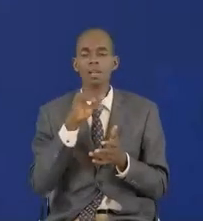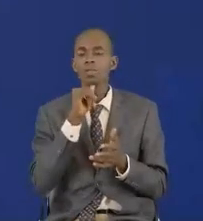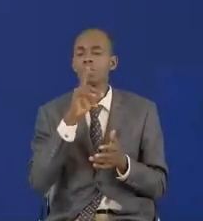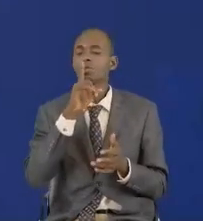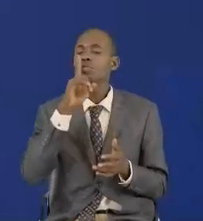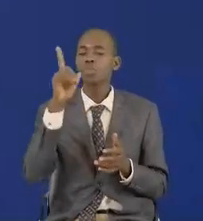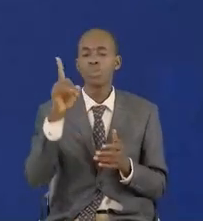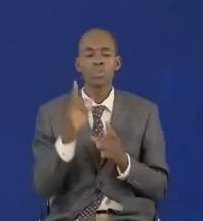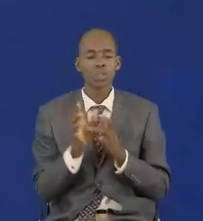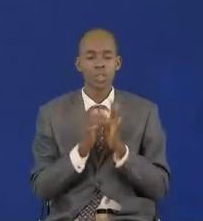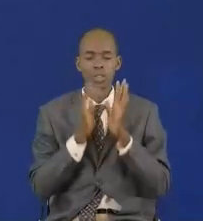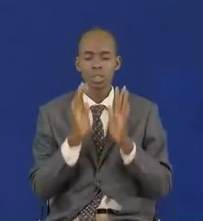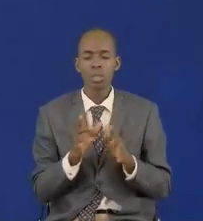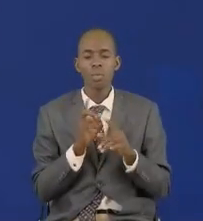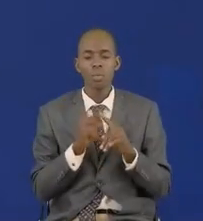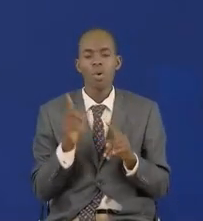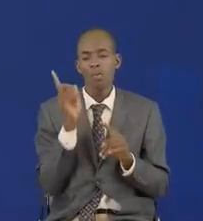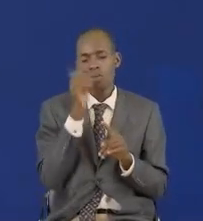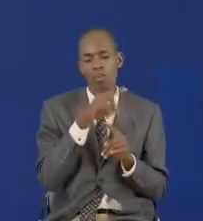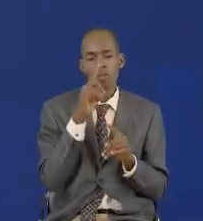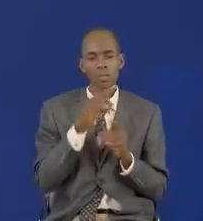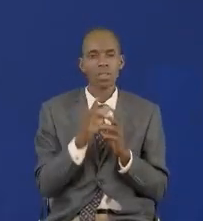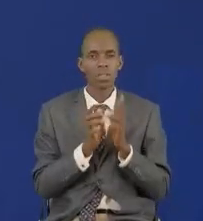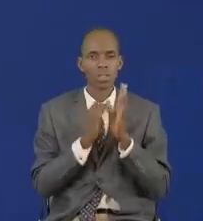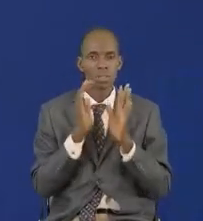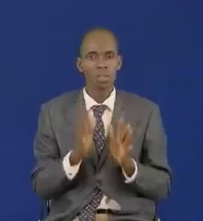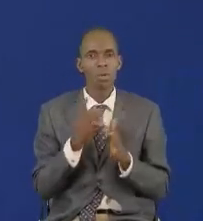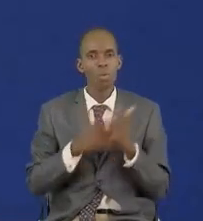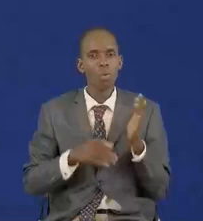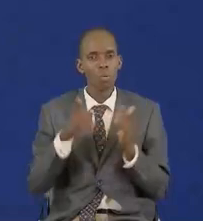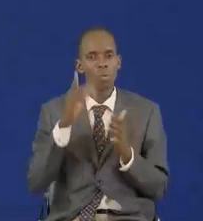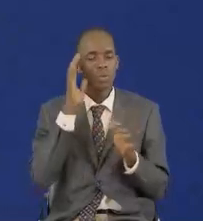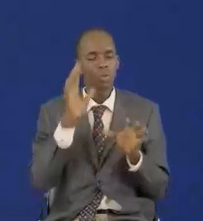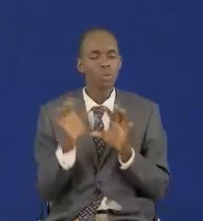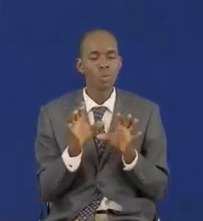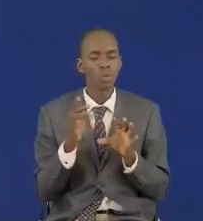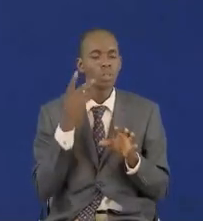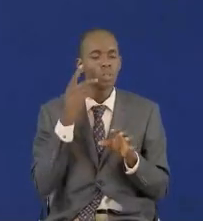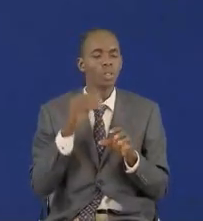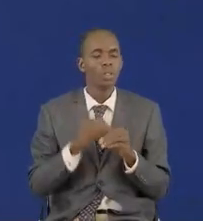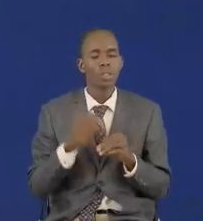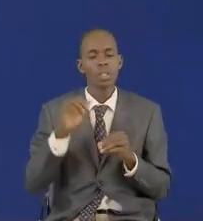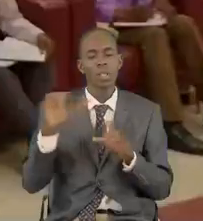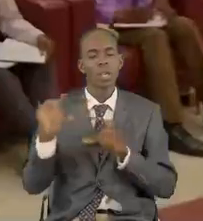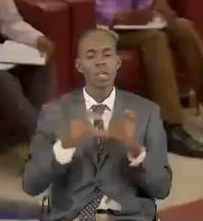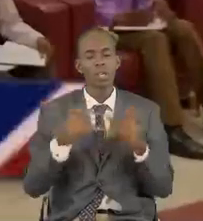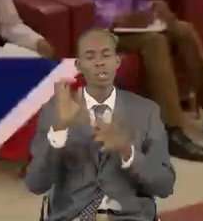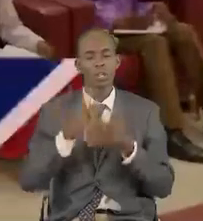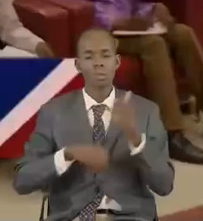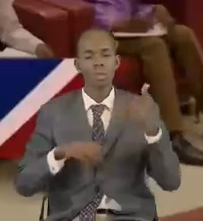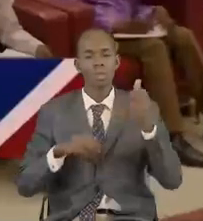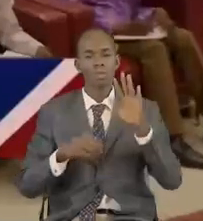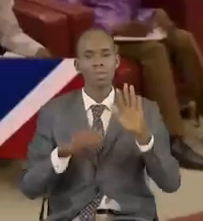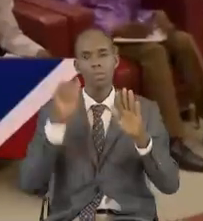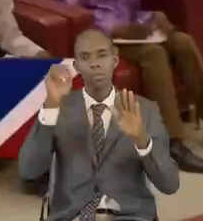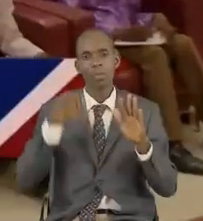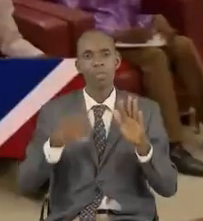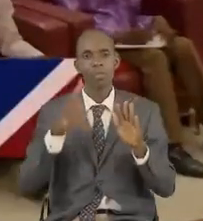fait mais de faux frais qu'est-ce qu'il faisait chapitre 15 1 quelques